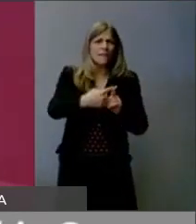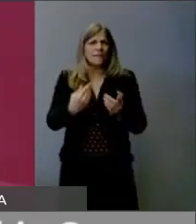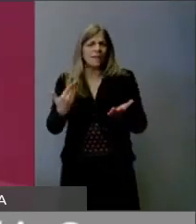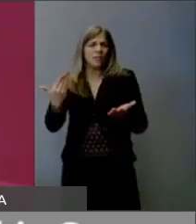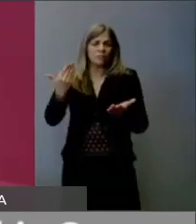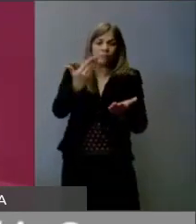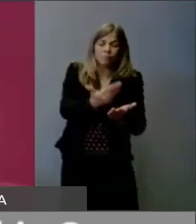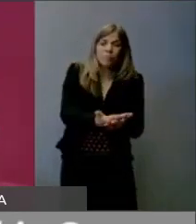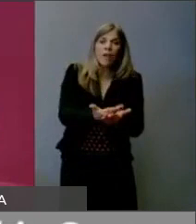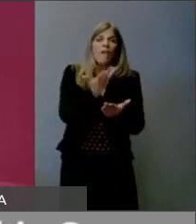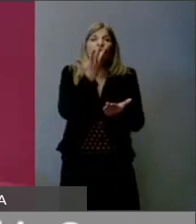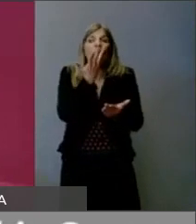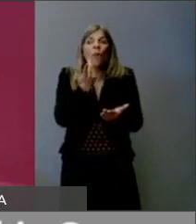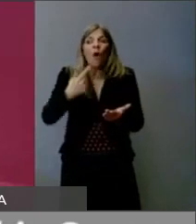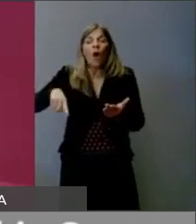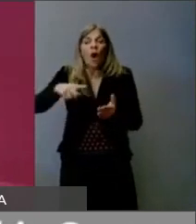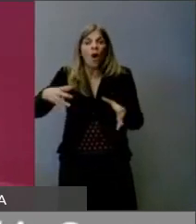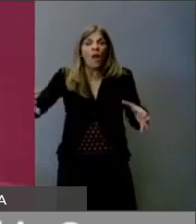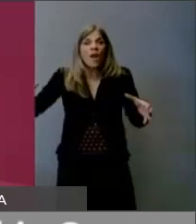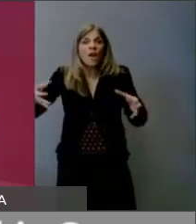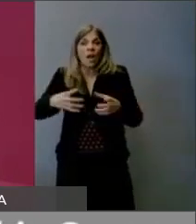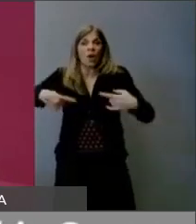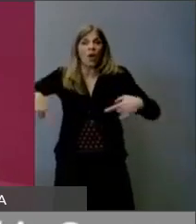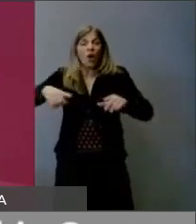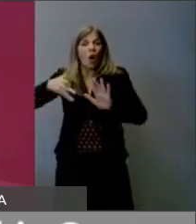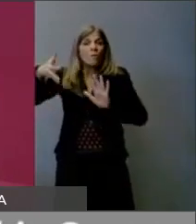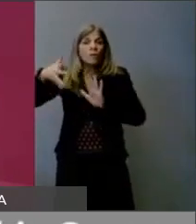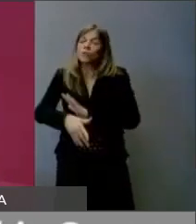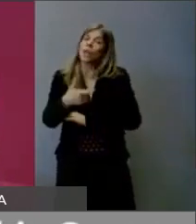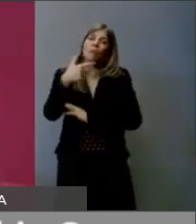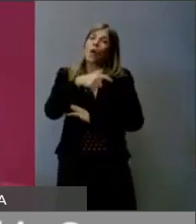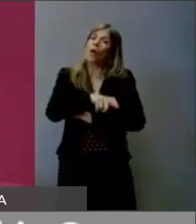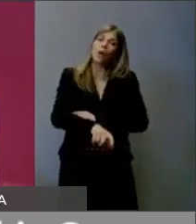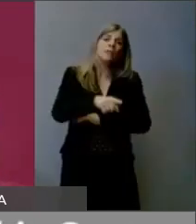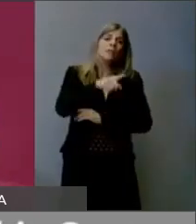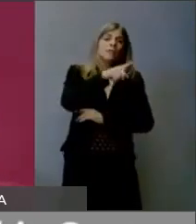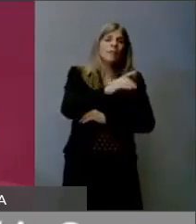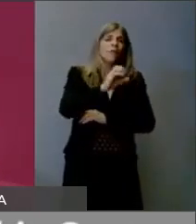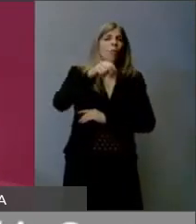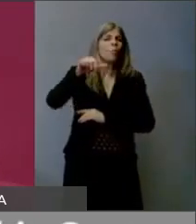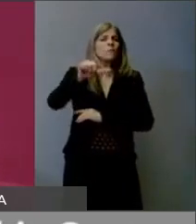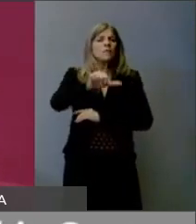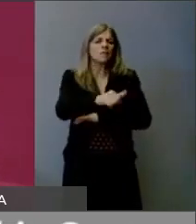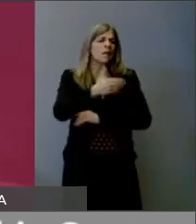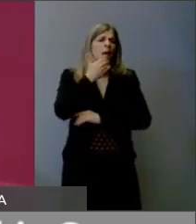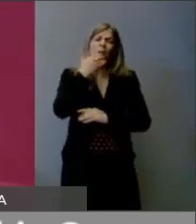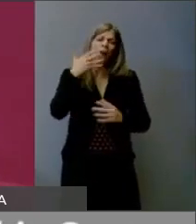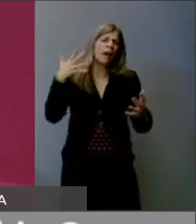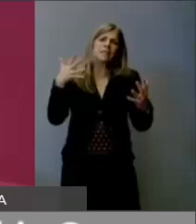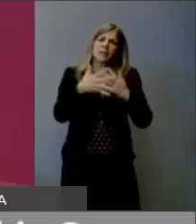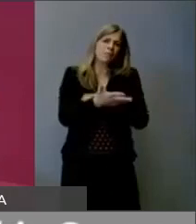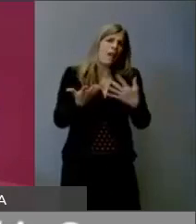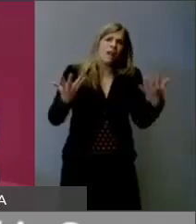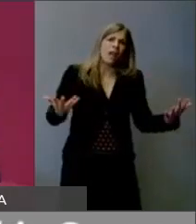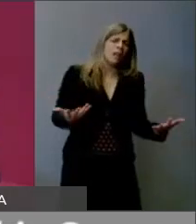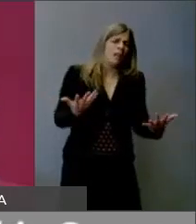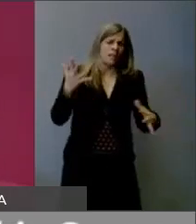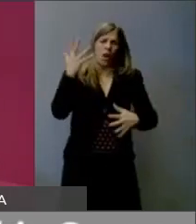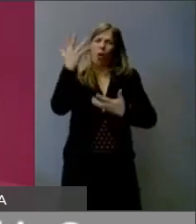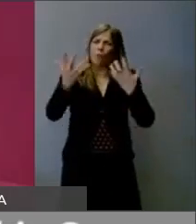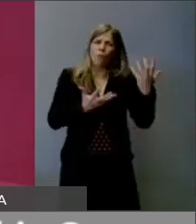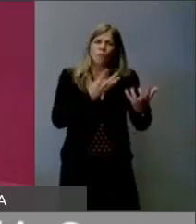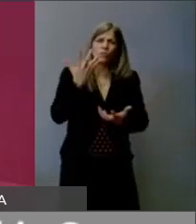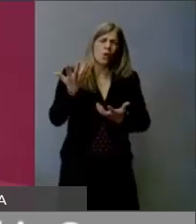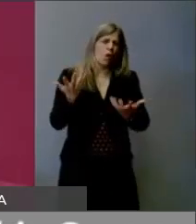proprio in virtù del fatto che manca la trasparenza sul PUMS e su quelle che sono le loro attuazioni nel nostro